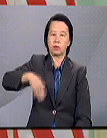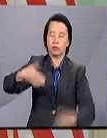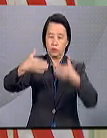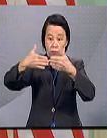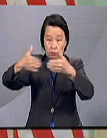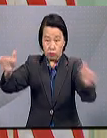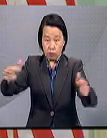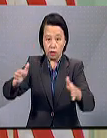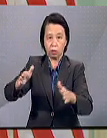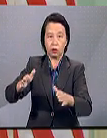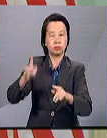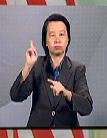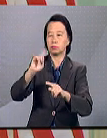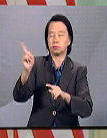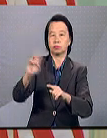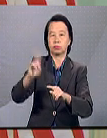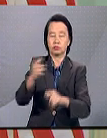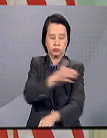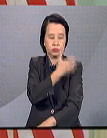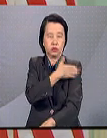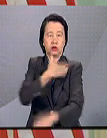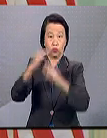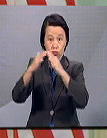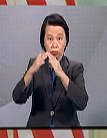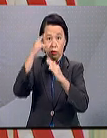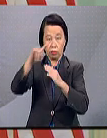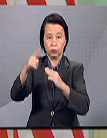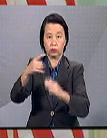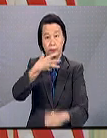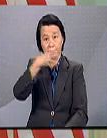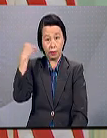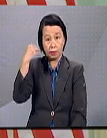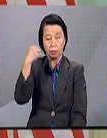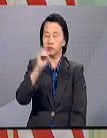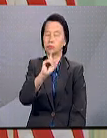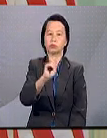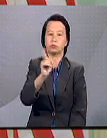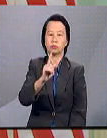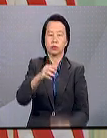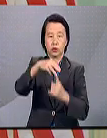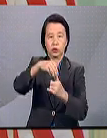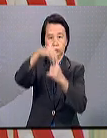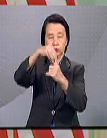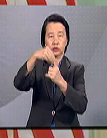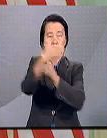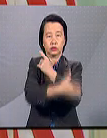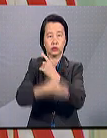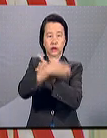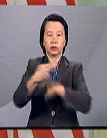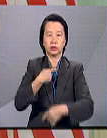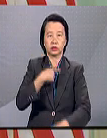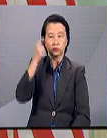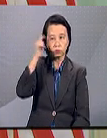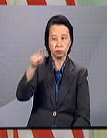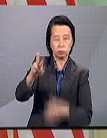membuka dan membenarkan pembantu rumah untuk pulang. Ya, terutamanya daripada negara-negara yang kita